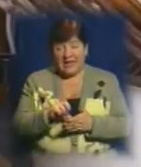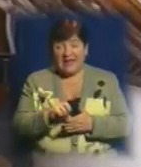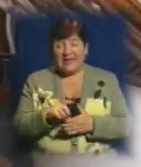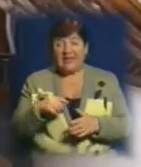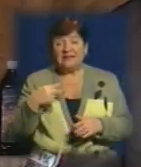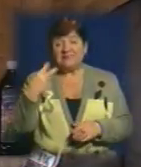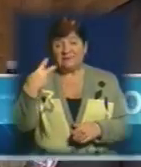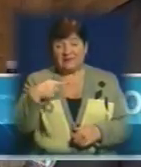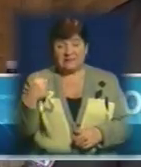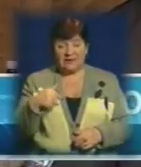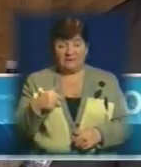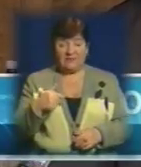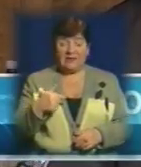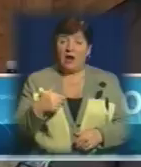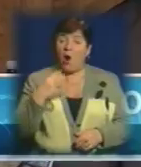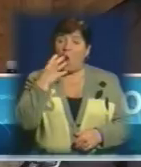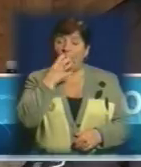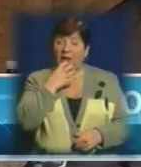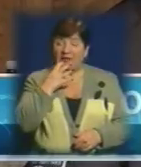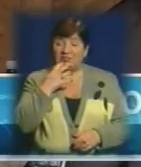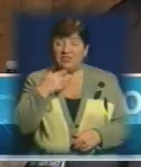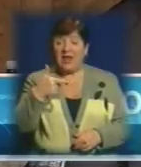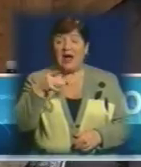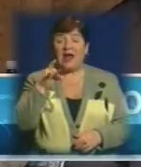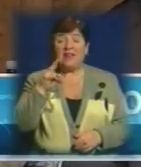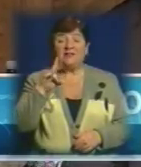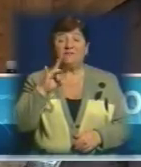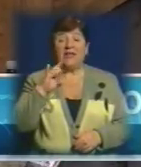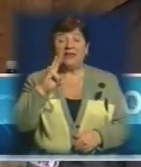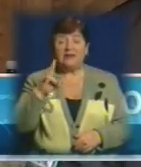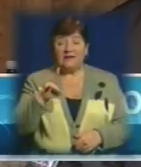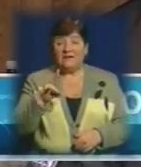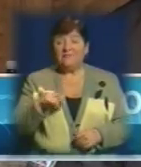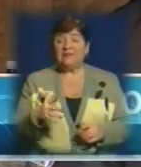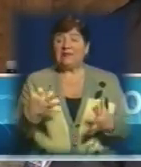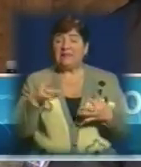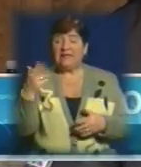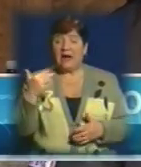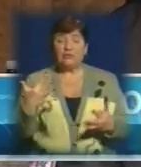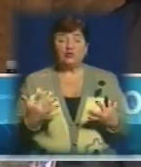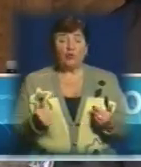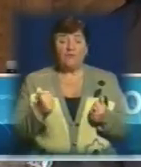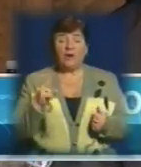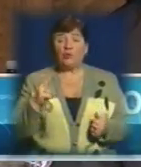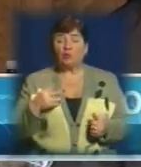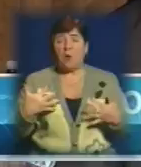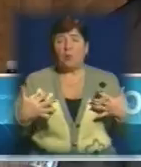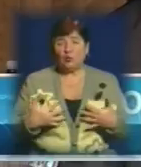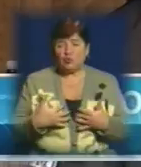– за 20. Горячий глінтвейн, він взагалі лічебний, впливає на здоров'я, особливо для тих, хто має